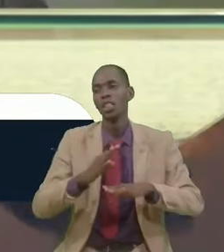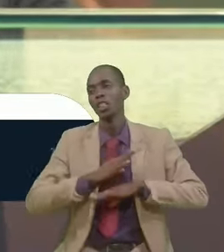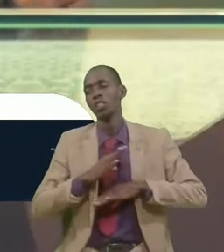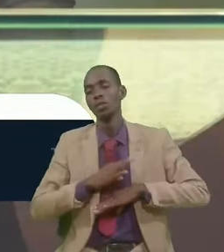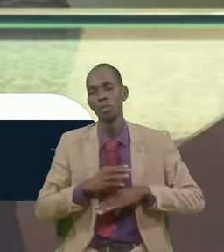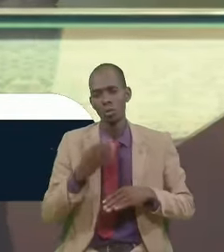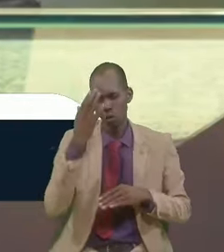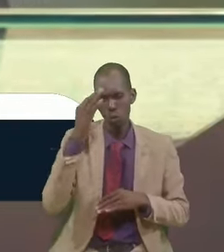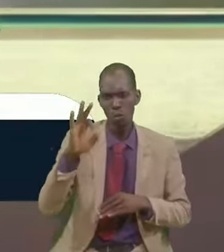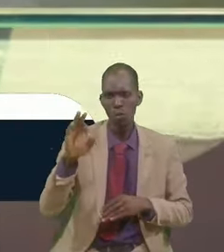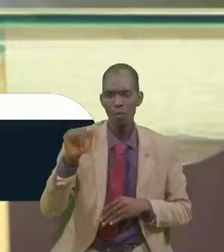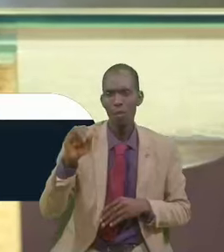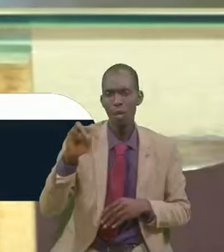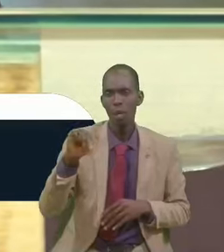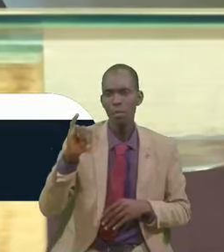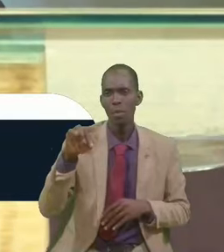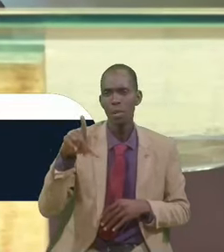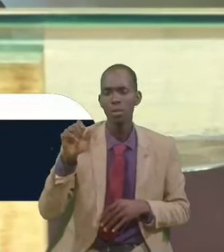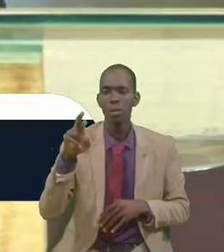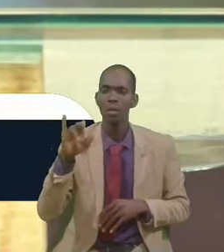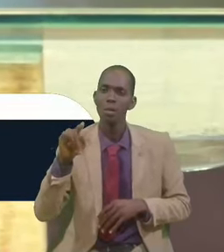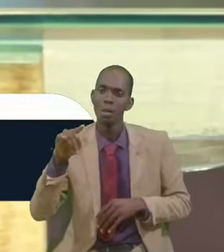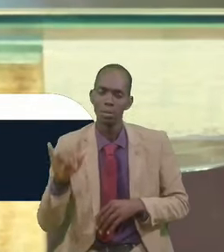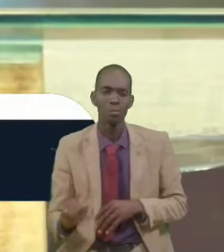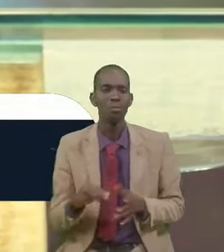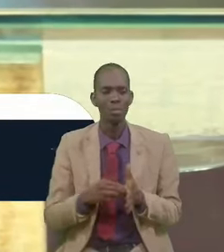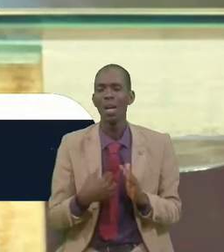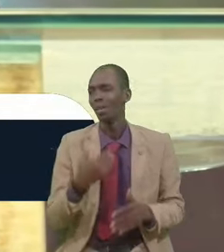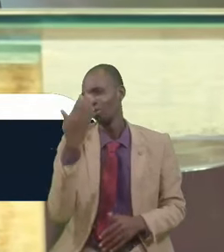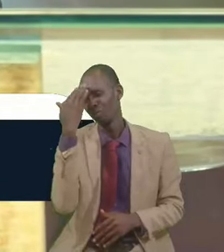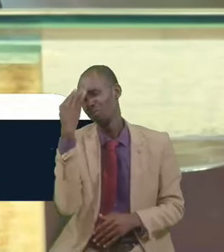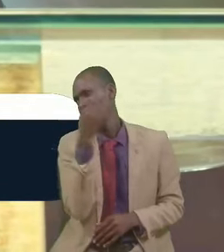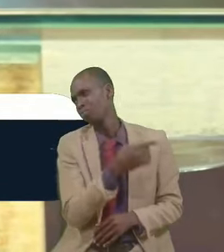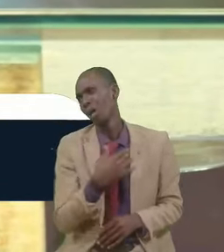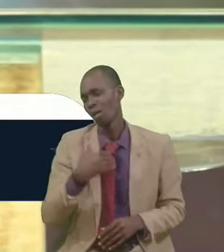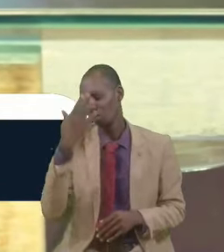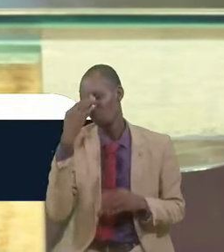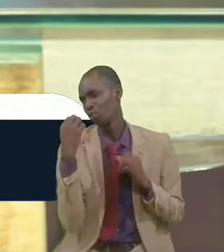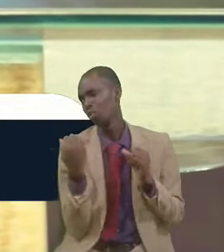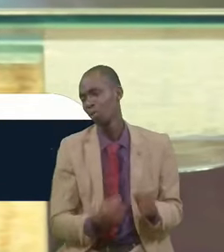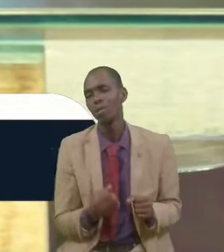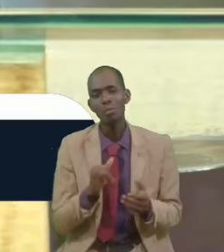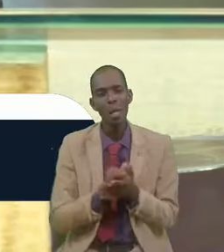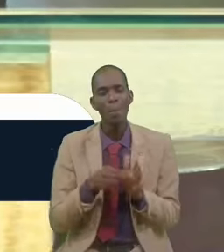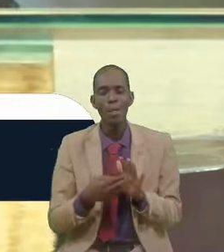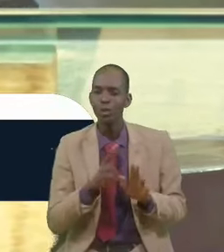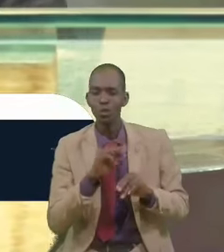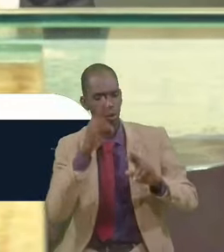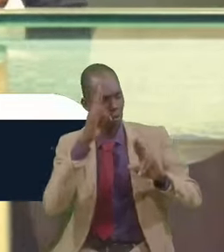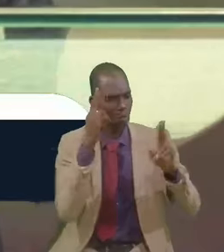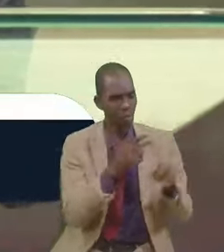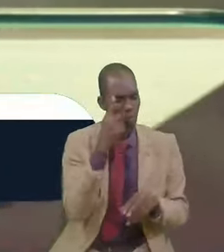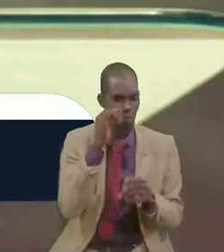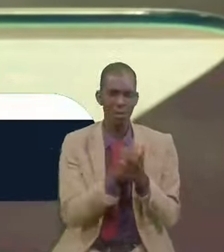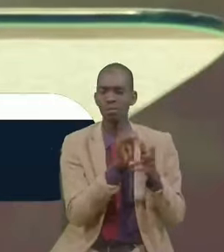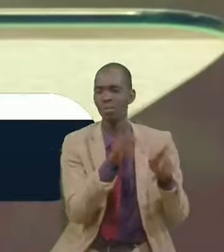familiers qu'ils ne comprenaient plus qu'ils n'avaient pas de nation sur la terre. Il n'y a personne qui soit sur la terre. Il n'y a pas de royaume sur cette terre